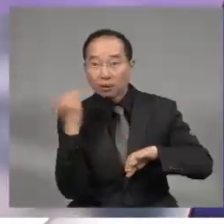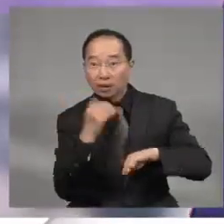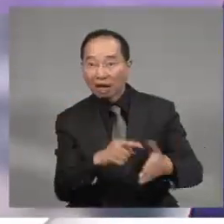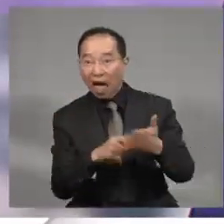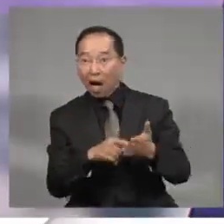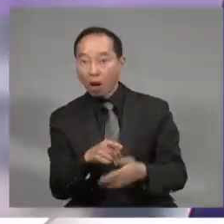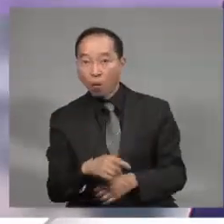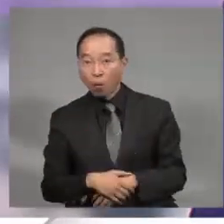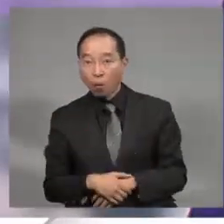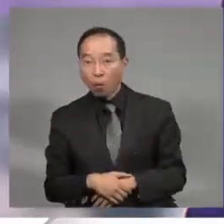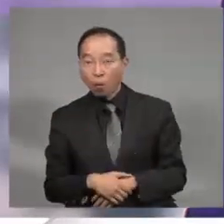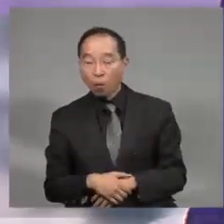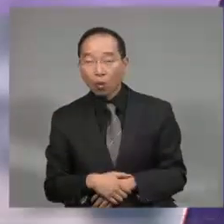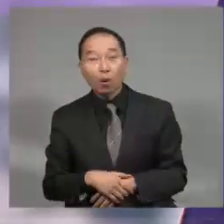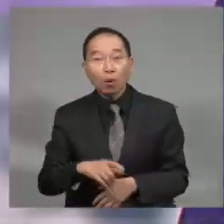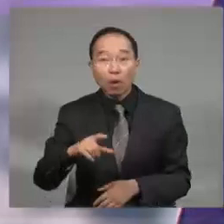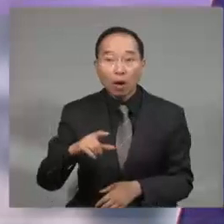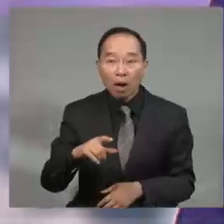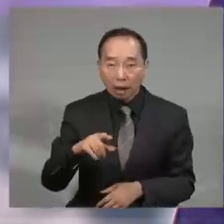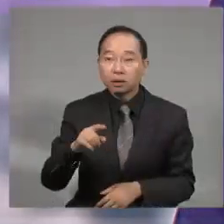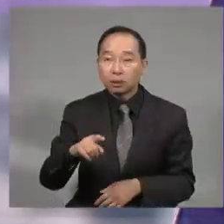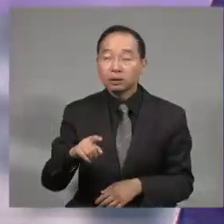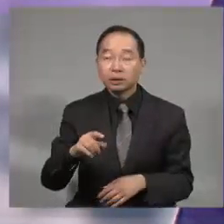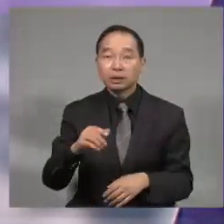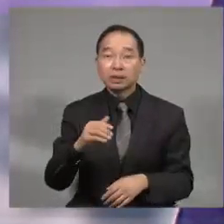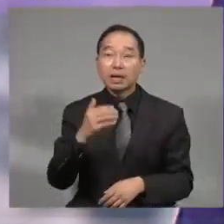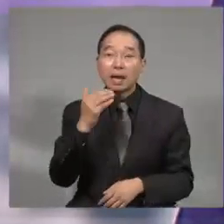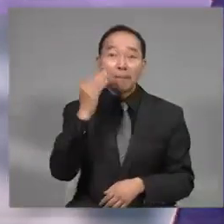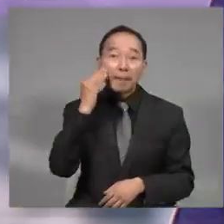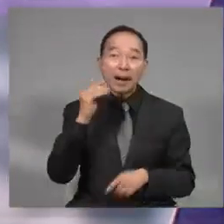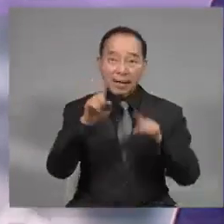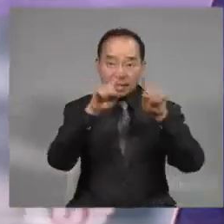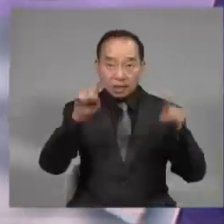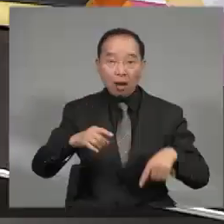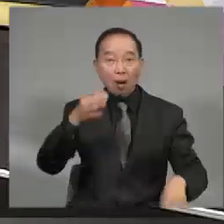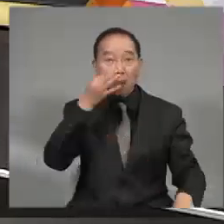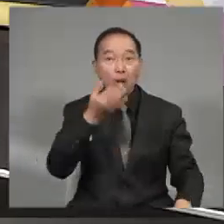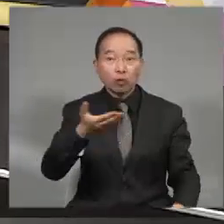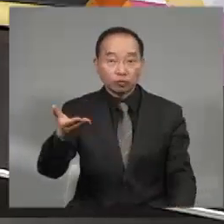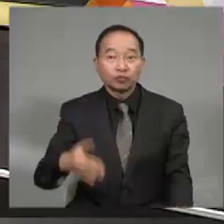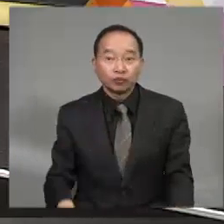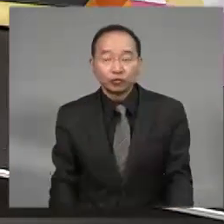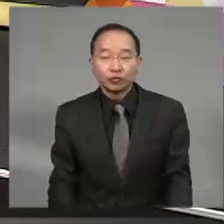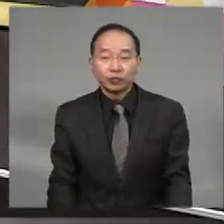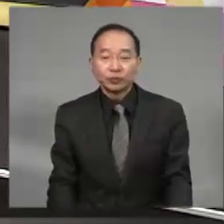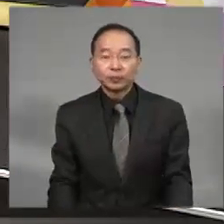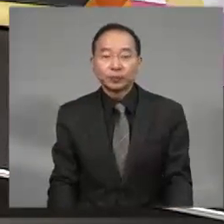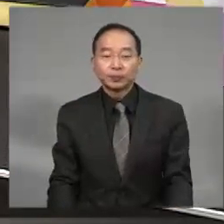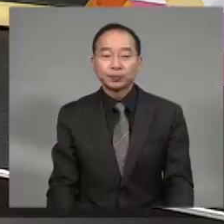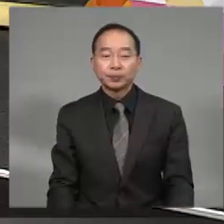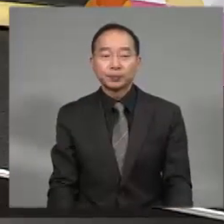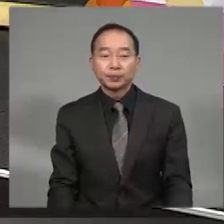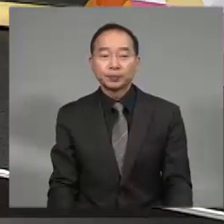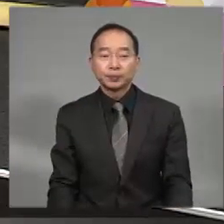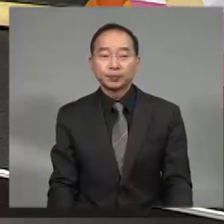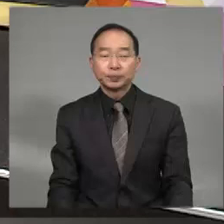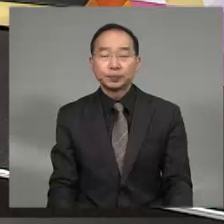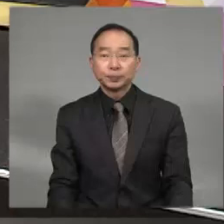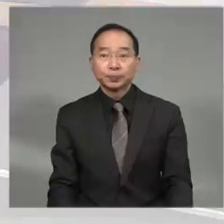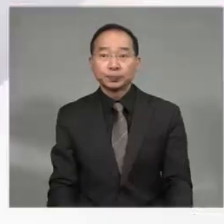저희가 한번 좀 보여드리도록 네. 하겠습니다. 특수봉인지 저도 한번 자세히 보고 싶거든요. 예. 자,